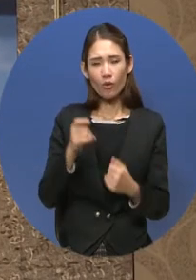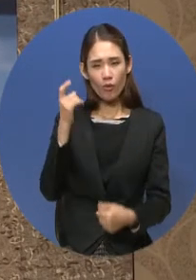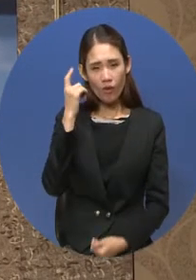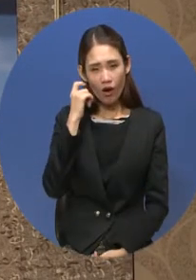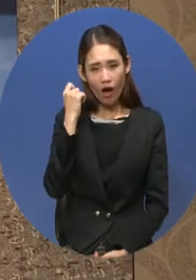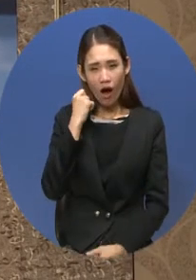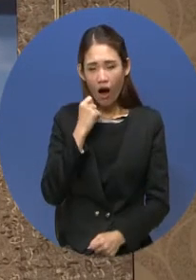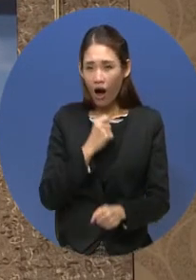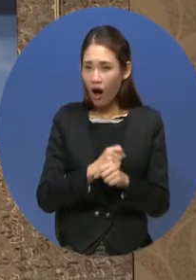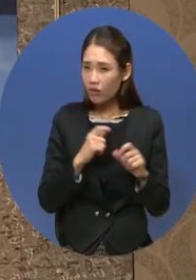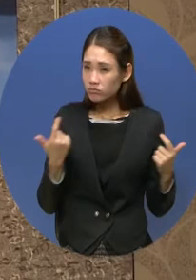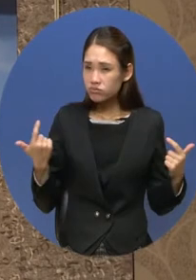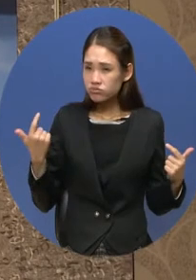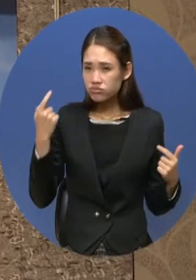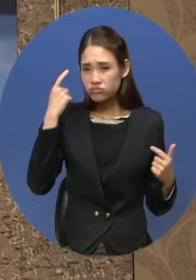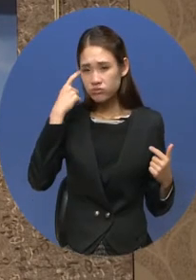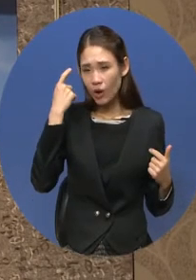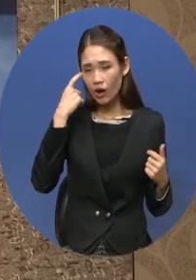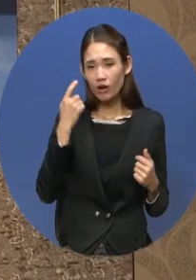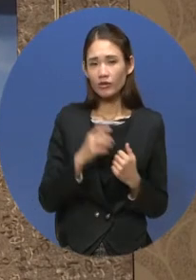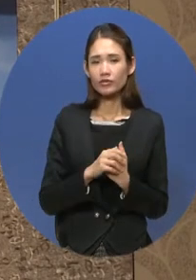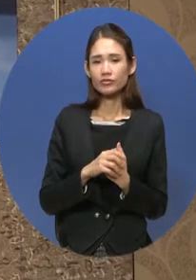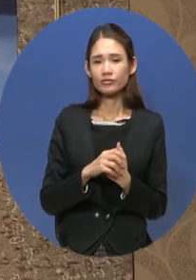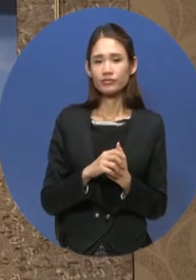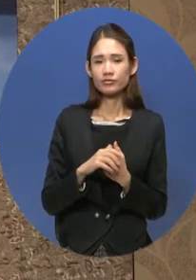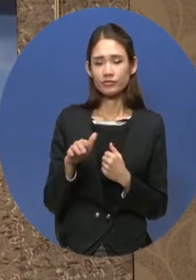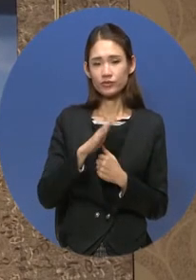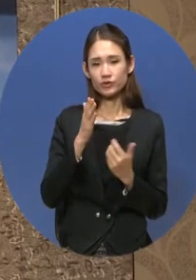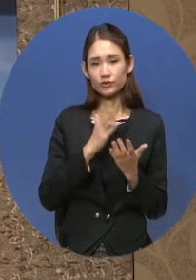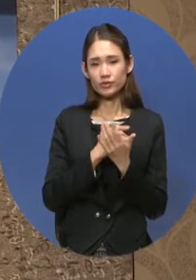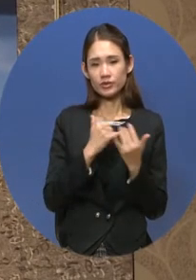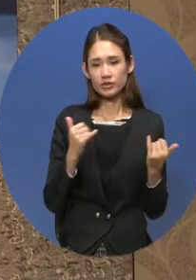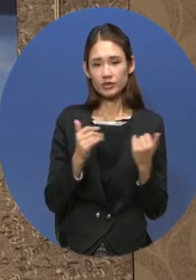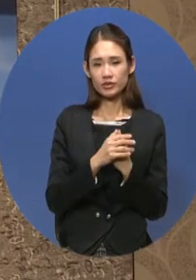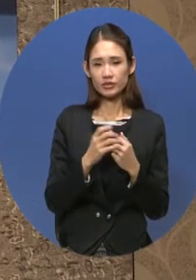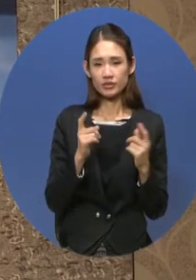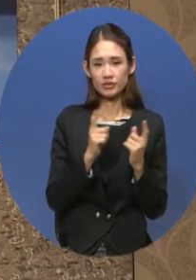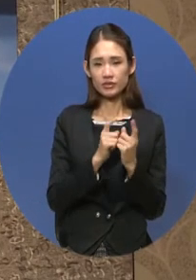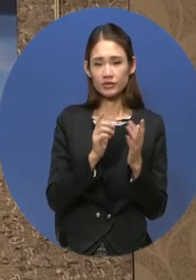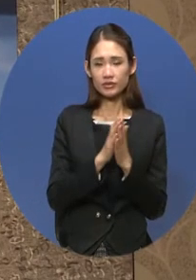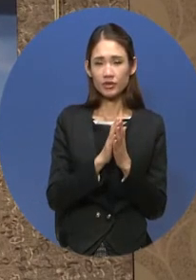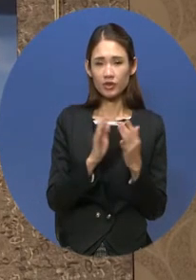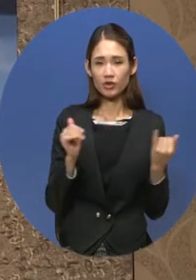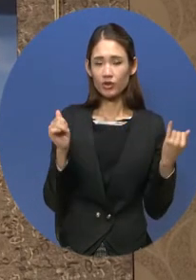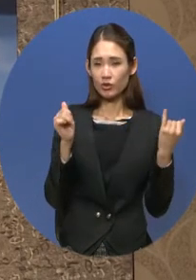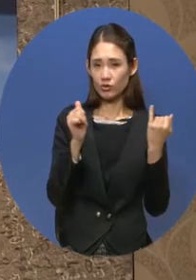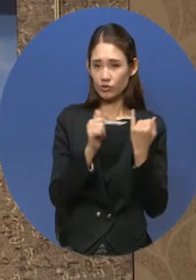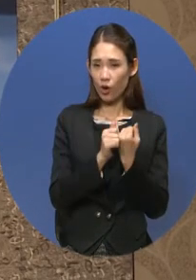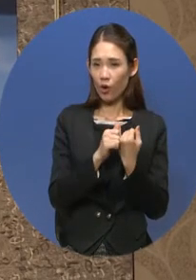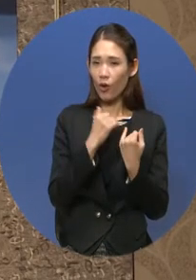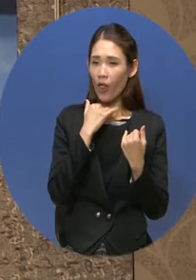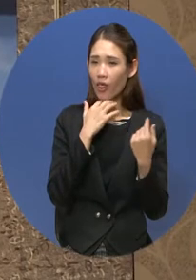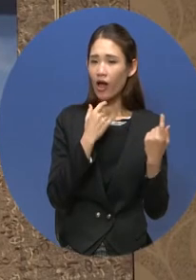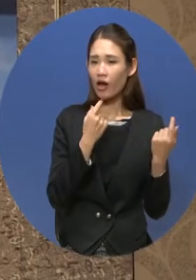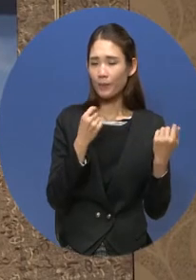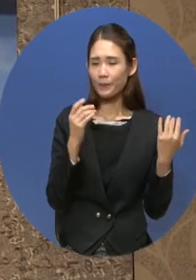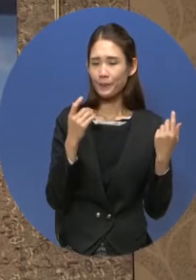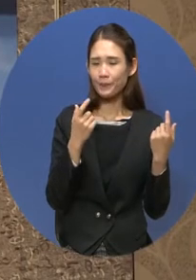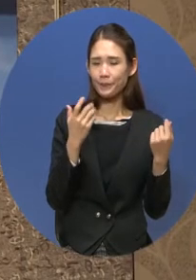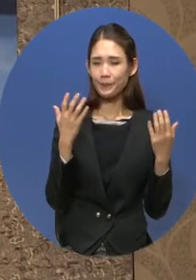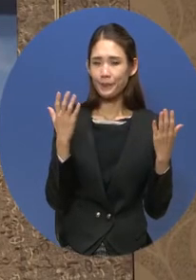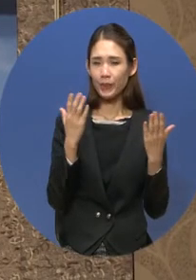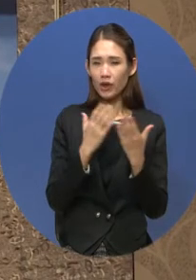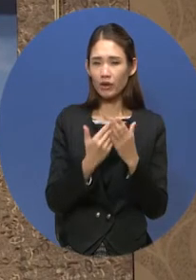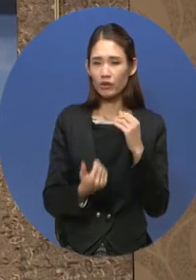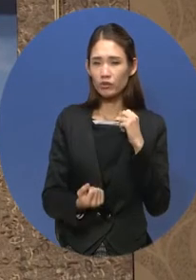그걸 알아야 되지 않겠습니까? 그래서 우리 전문가들뿐만이 아니라 실제 결혼할 정년기임에도